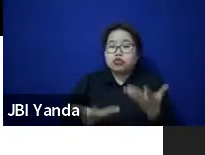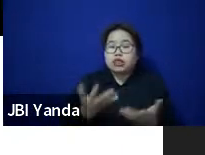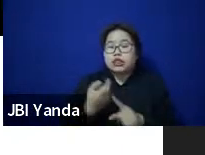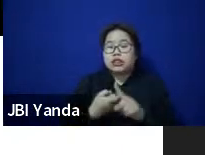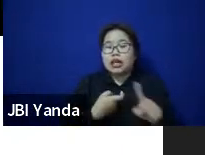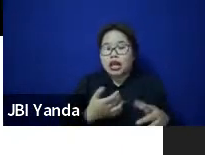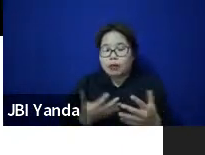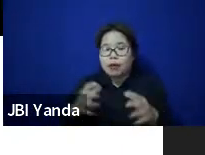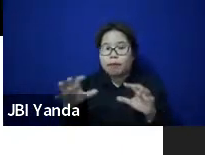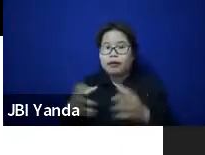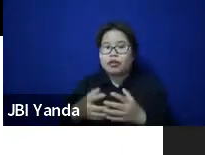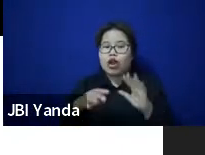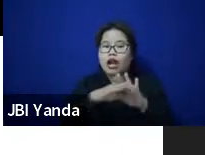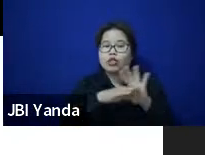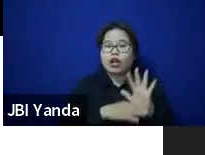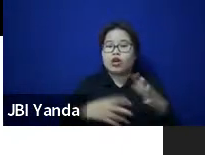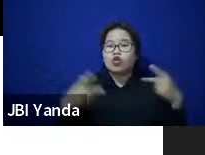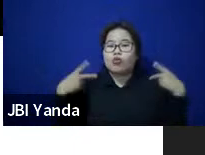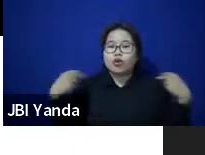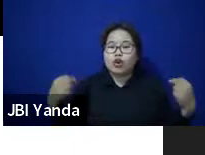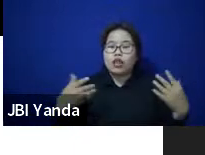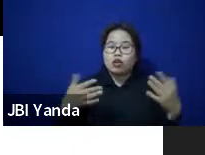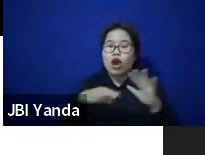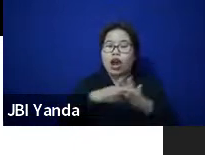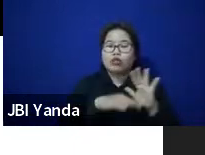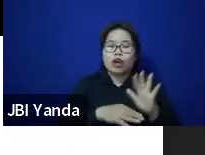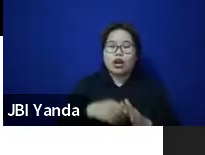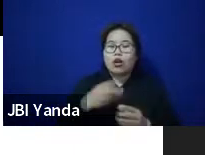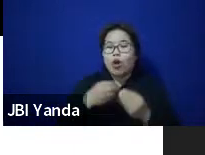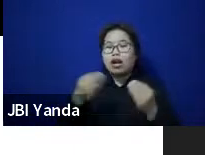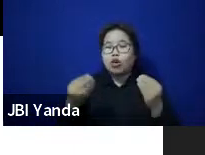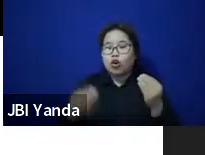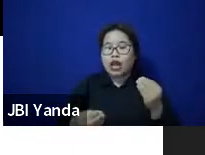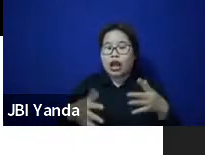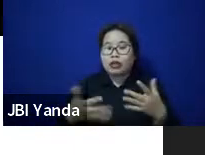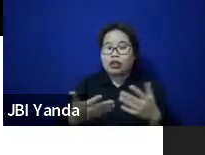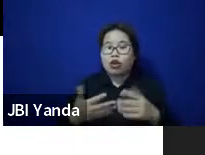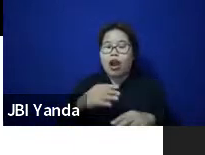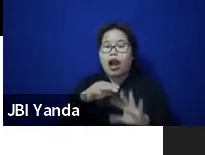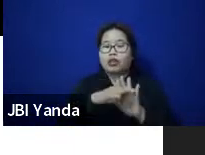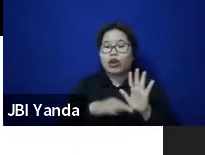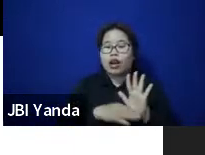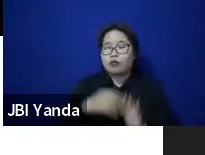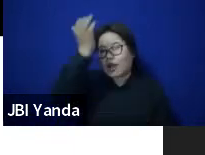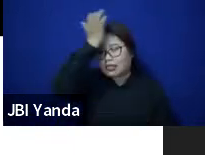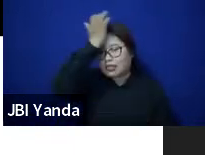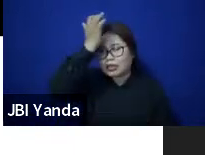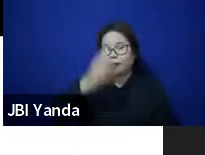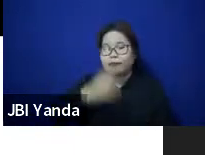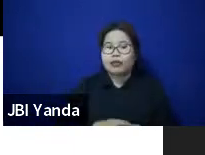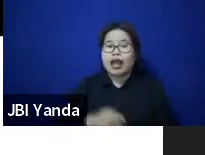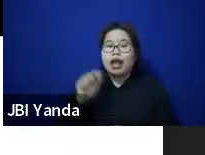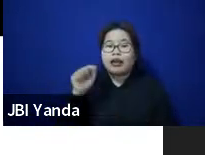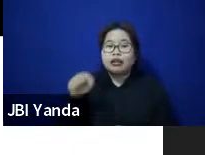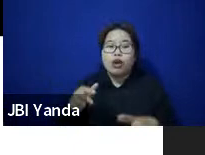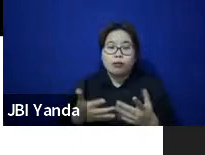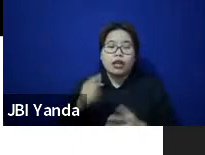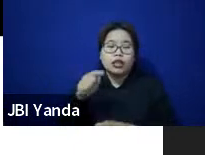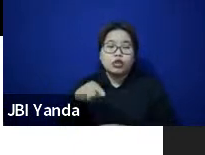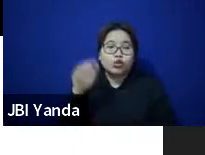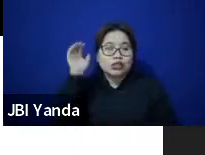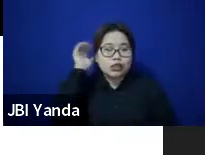misalnya bentuknya peraturan gubernur, peraturan wali kota, ataupun peraturan bupati gitu kan. Nah, itu salah satu